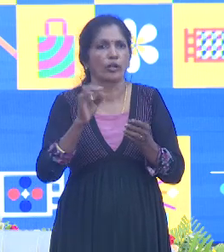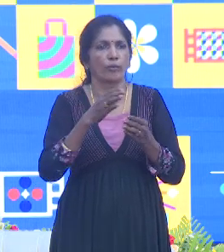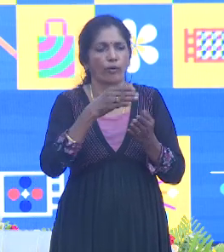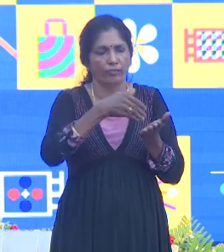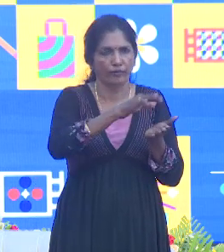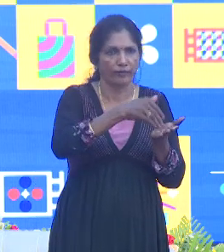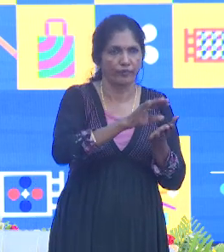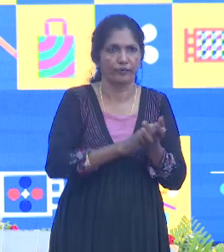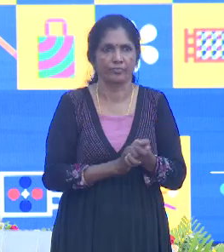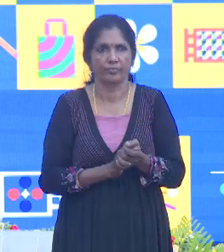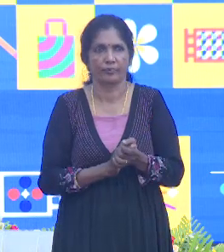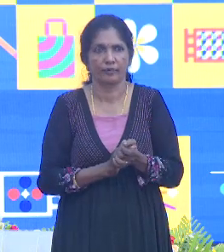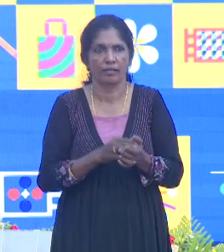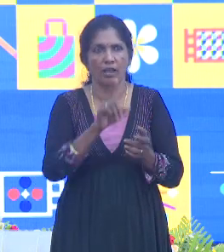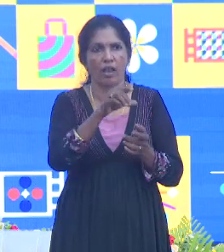63